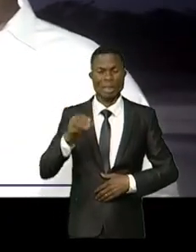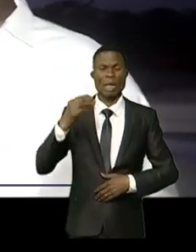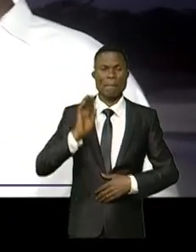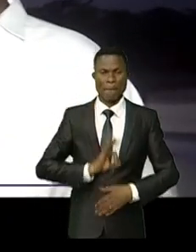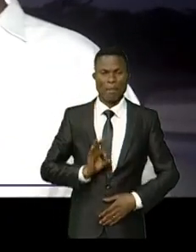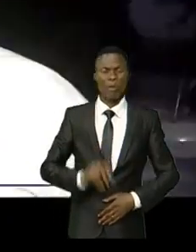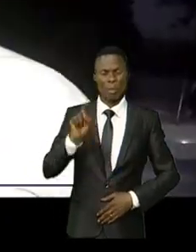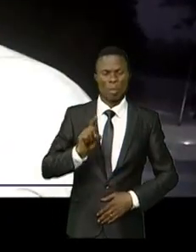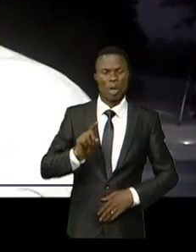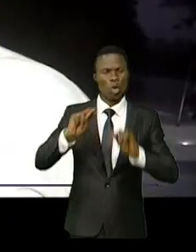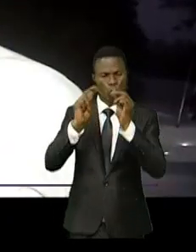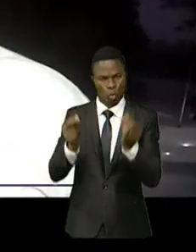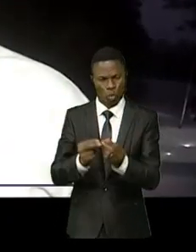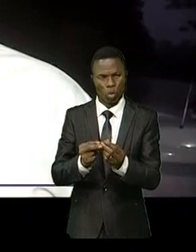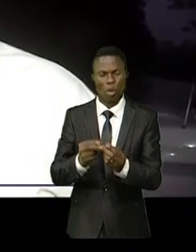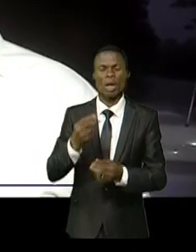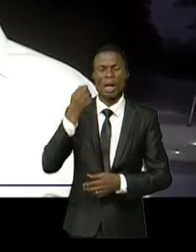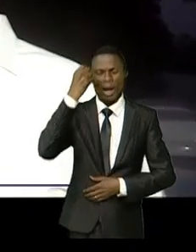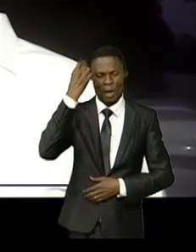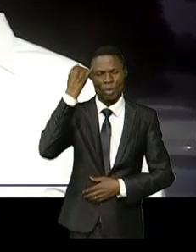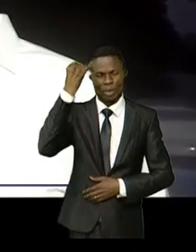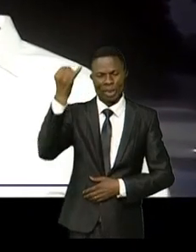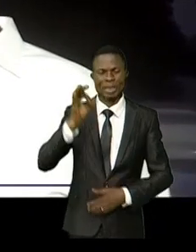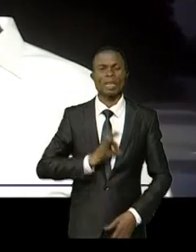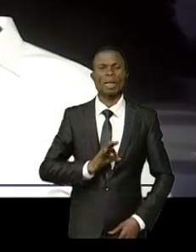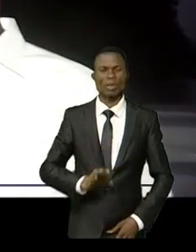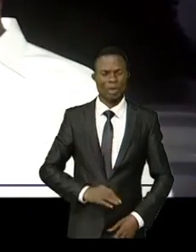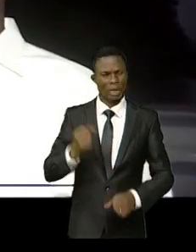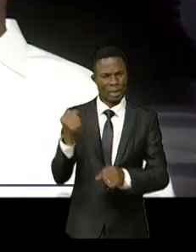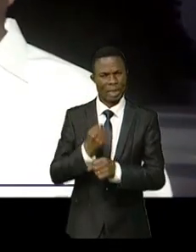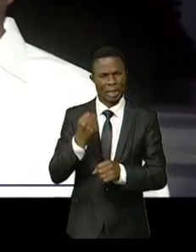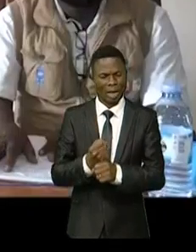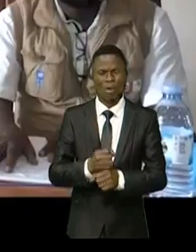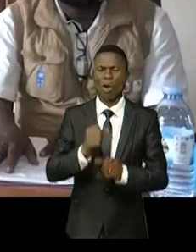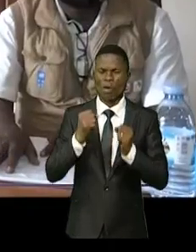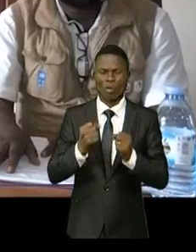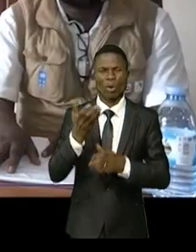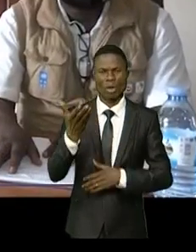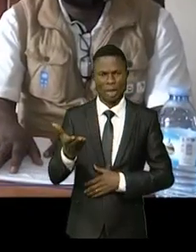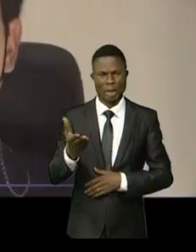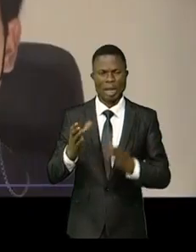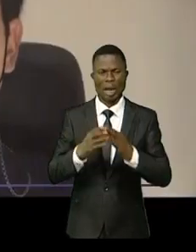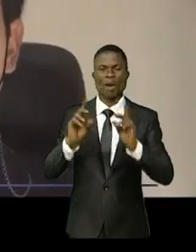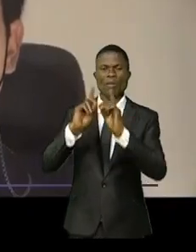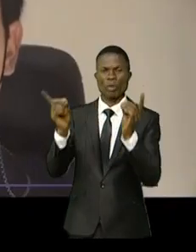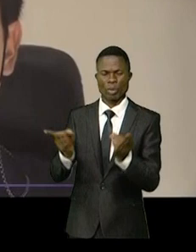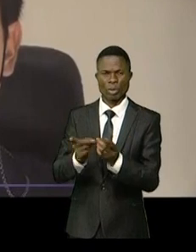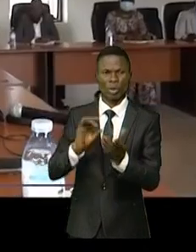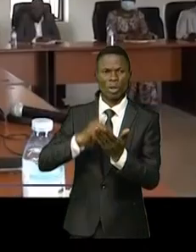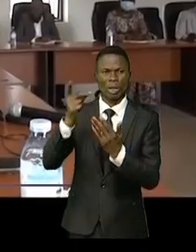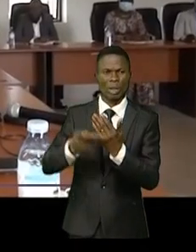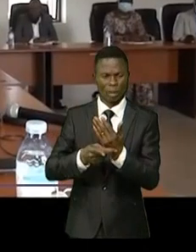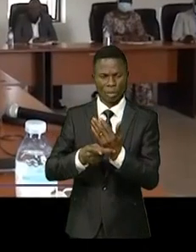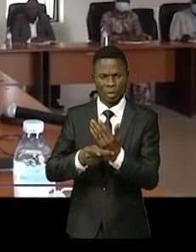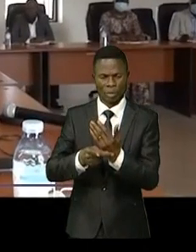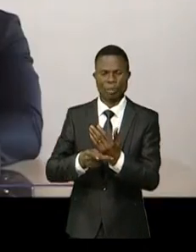partie de Warrior, a compris la vision du chef de l'État et il travaille sérieusement. Avec cette délégation du programme des Nations Unies